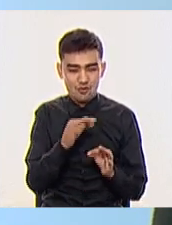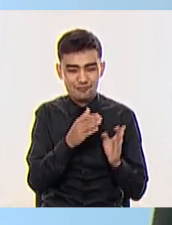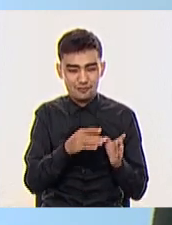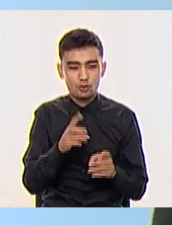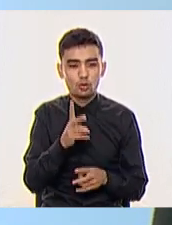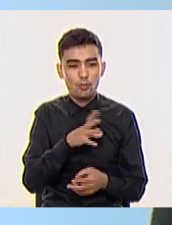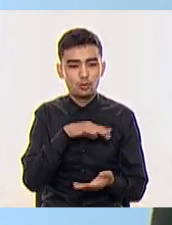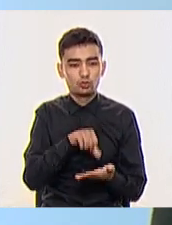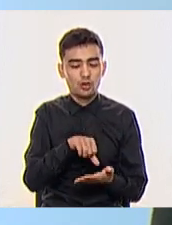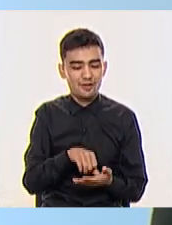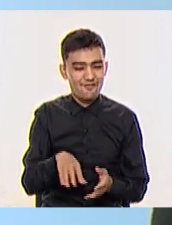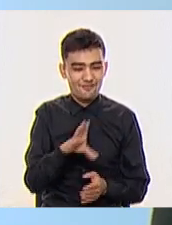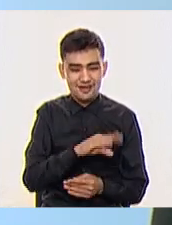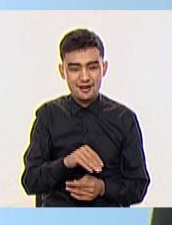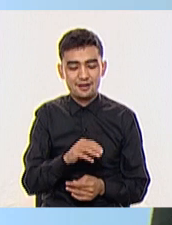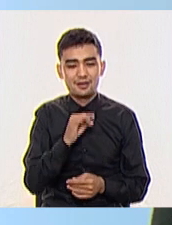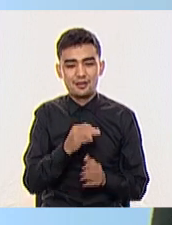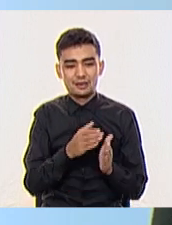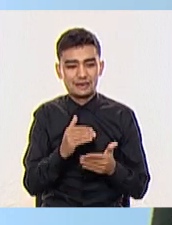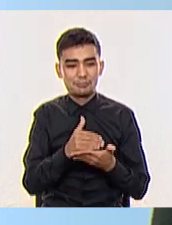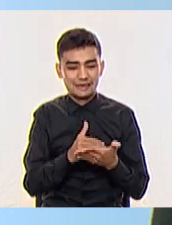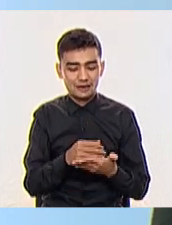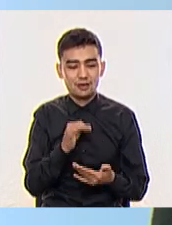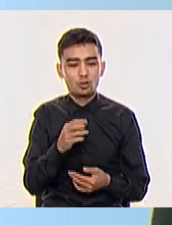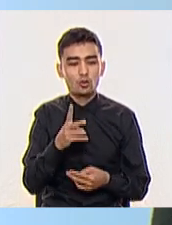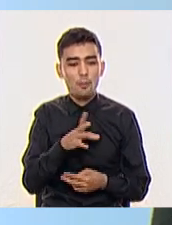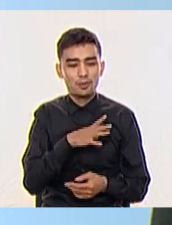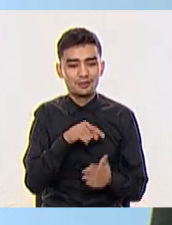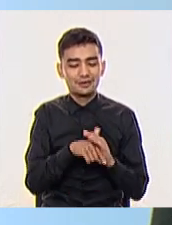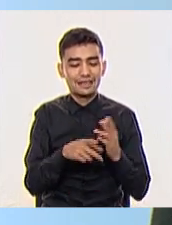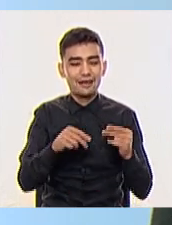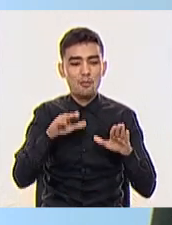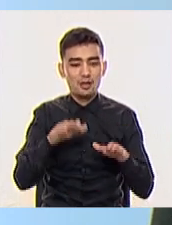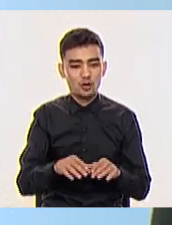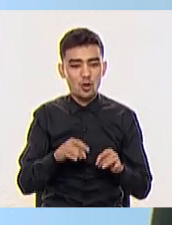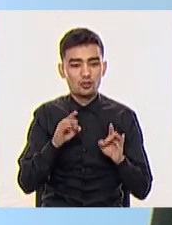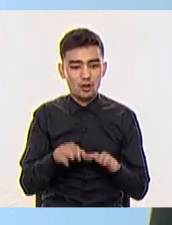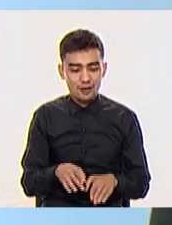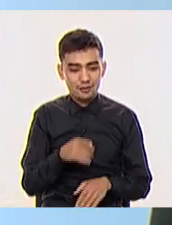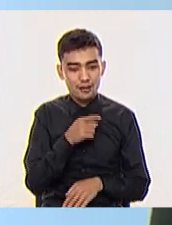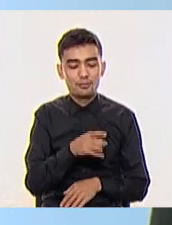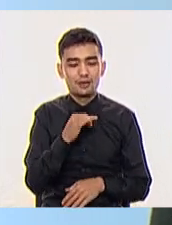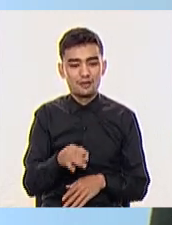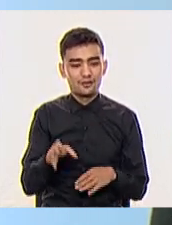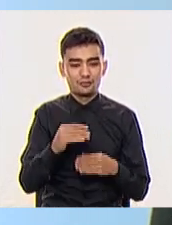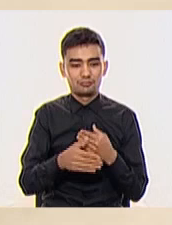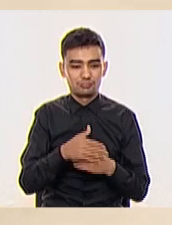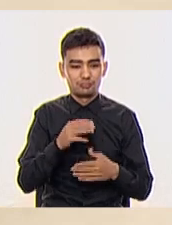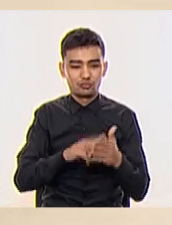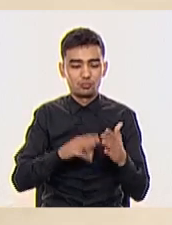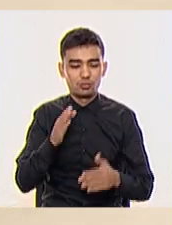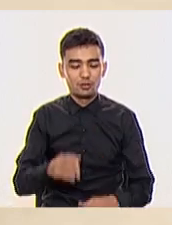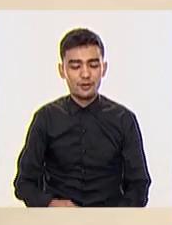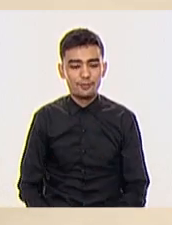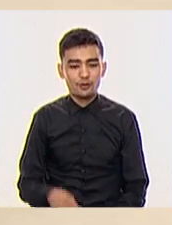ішінде қатысқан адамдардың және болған жердегі мейрамханаға әкімшілік шаралар қолданады.